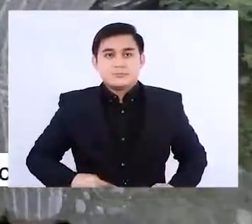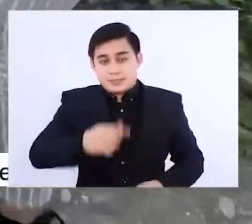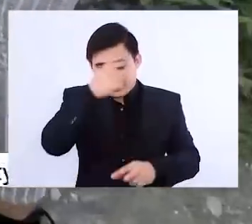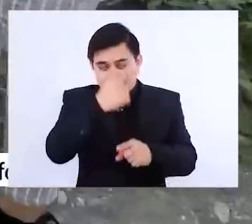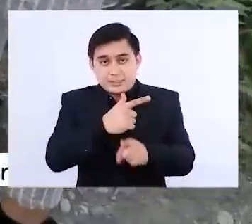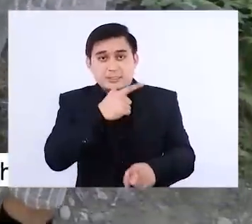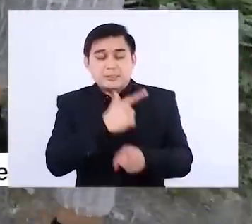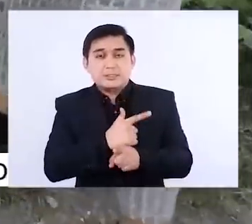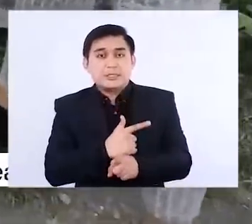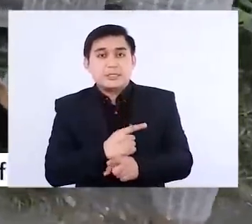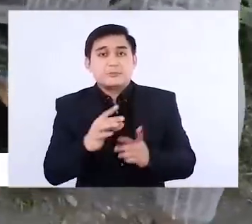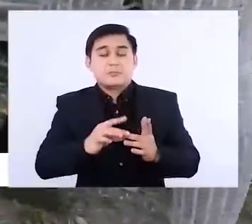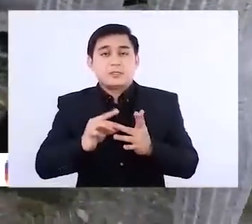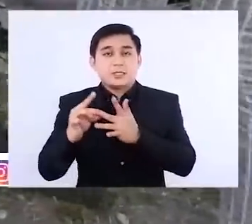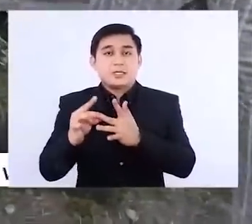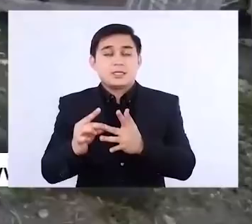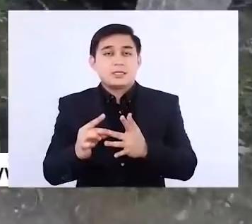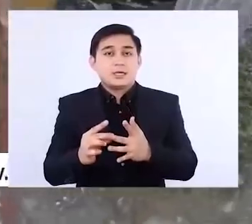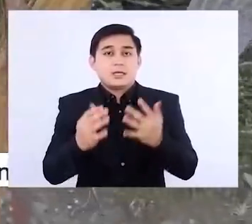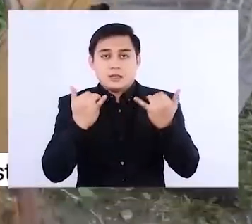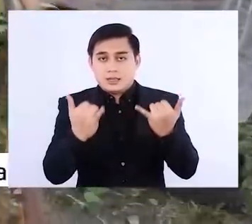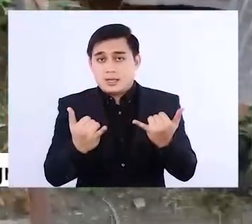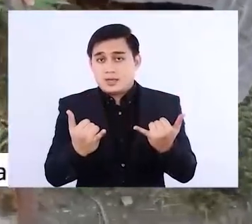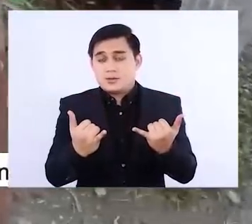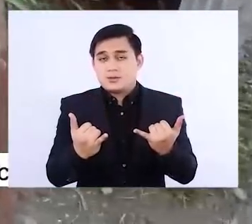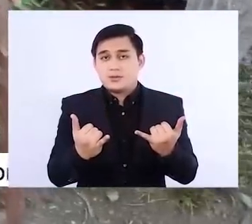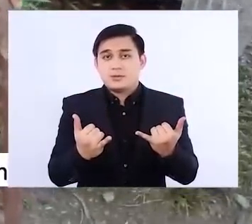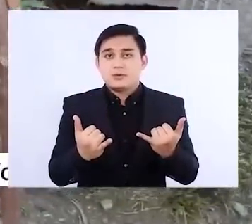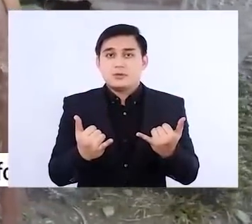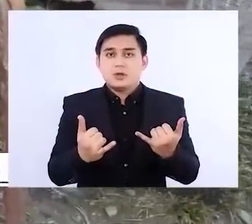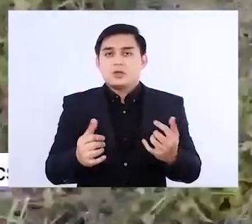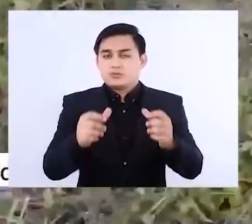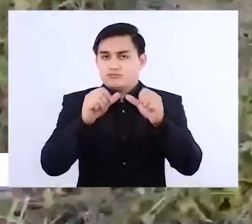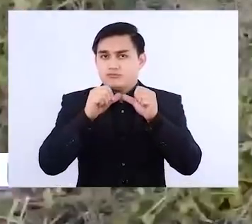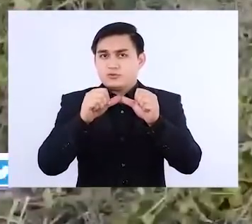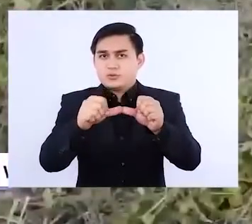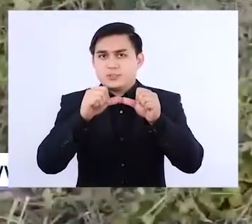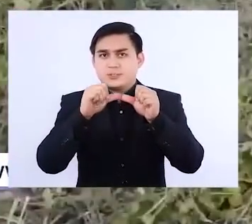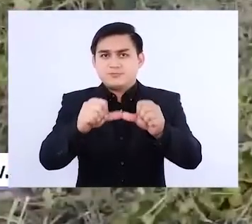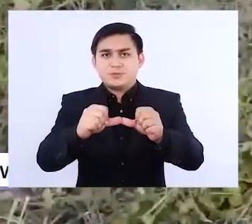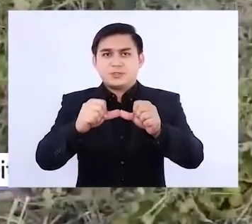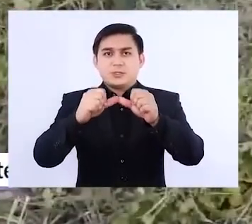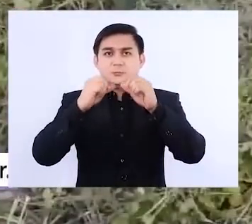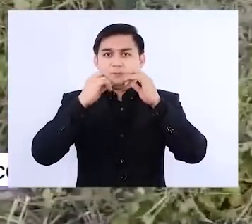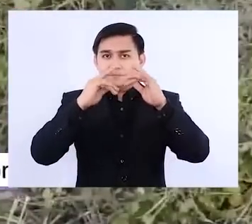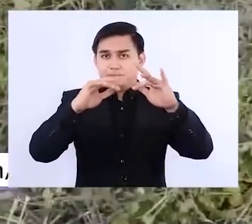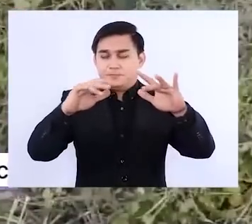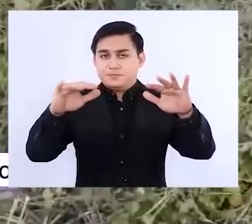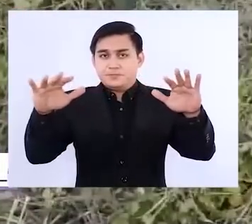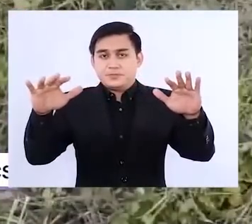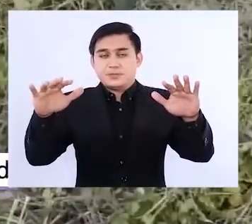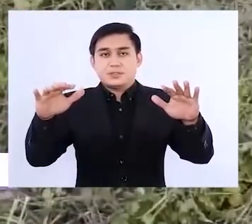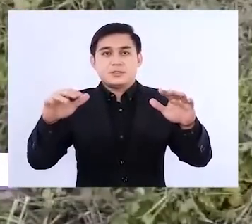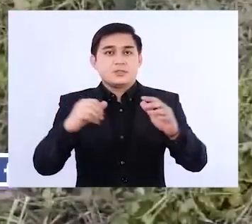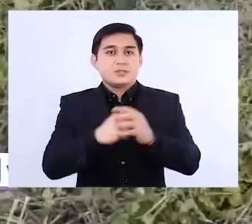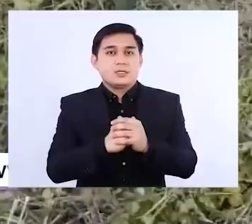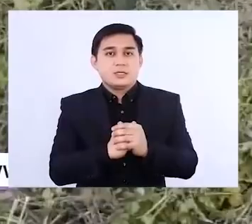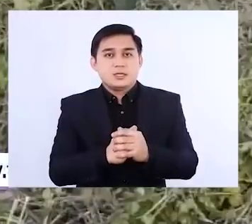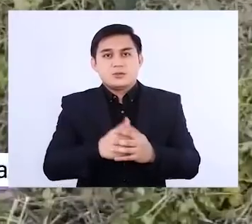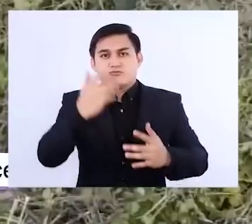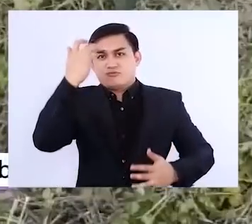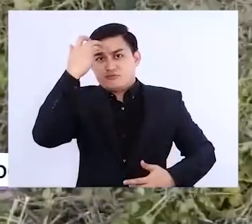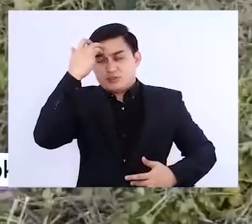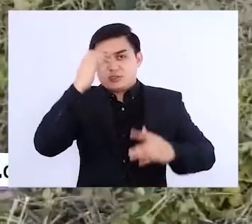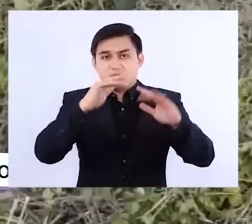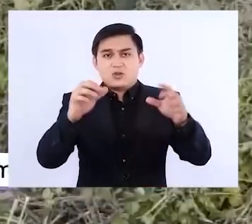kapatid, lalo na po sa kasalukuyang panahon na patuloy na lumalaganap ang nakahawang sakit